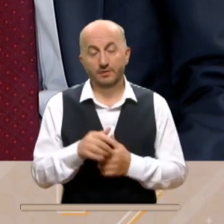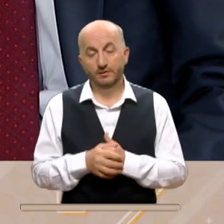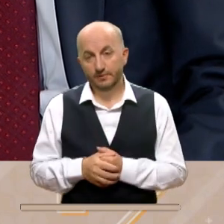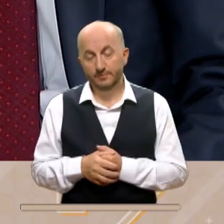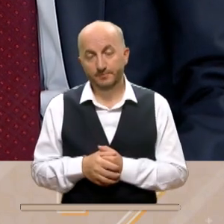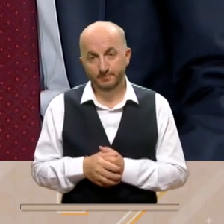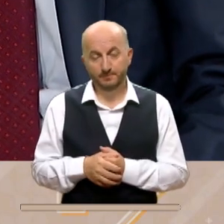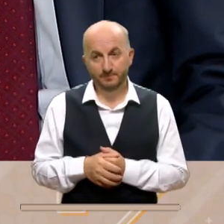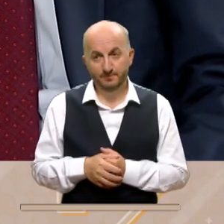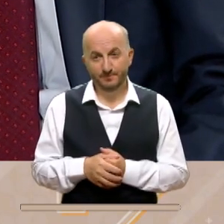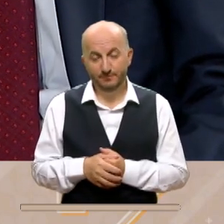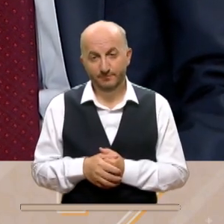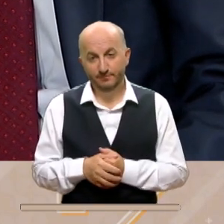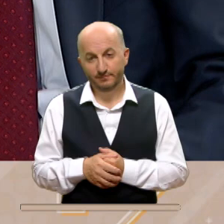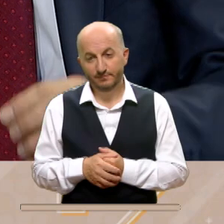Yani öğrencilerimizin